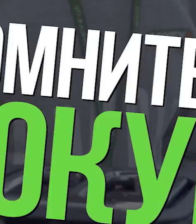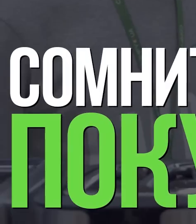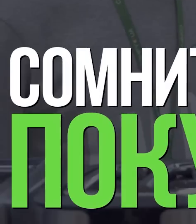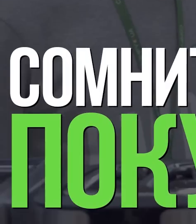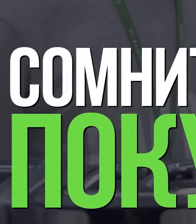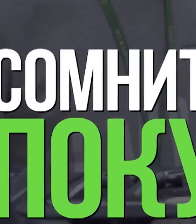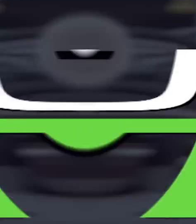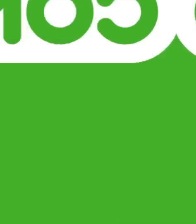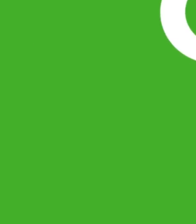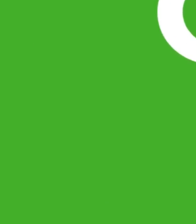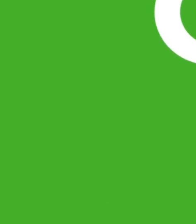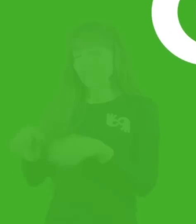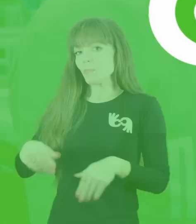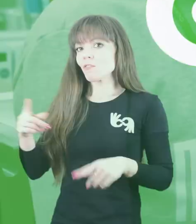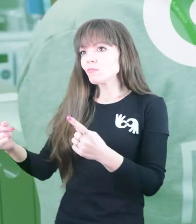Итак.